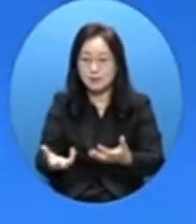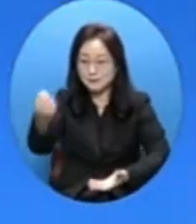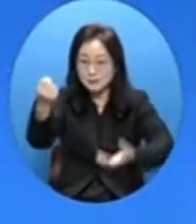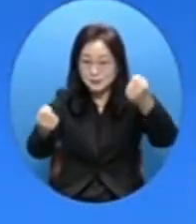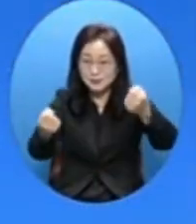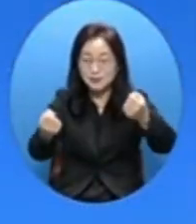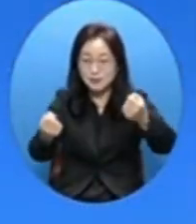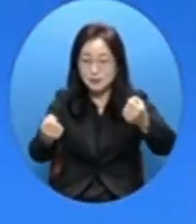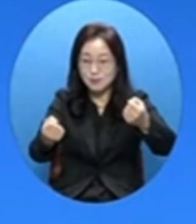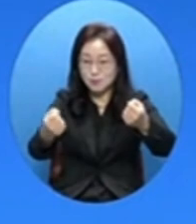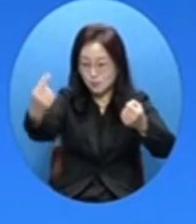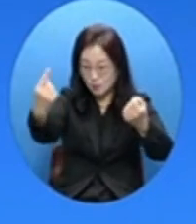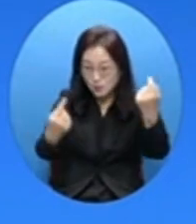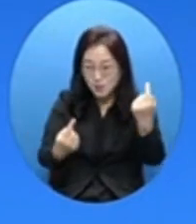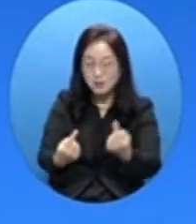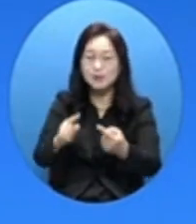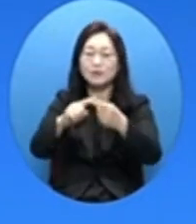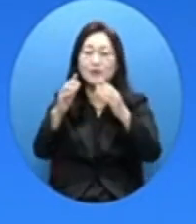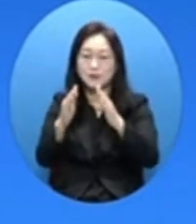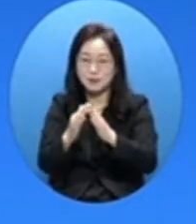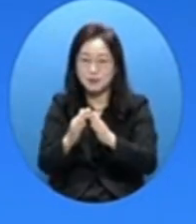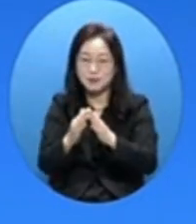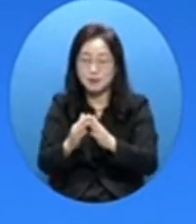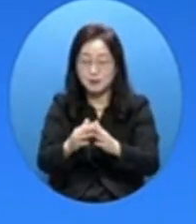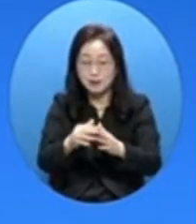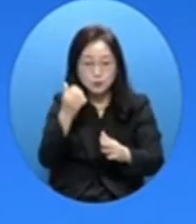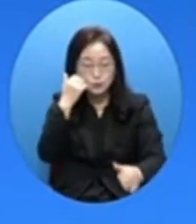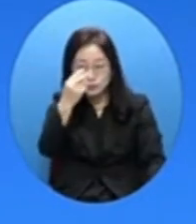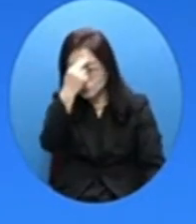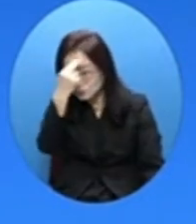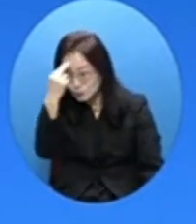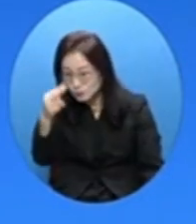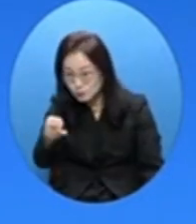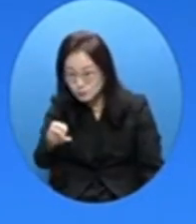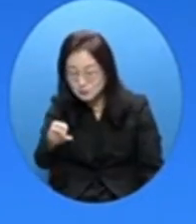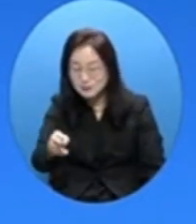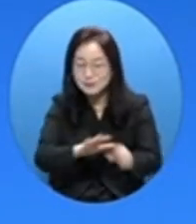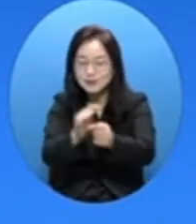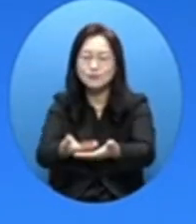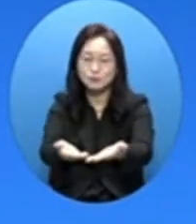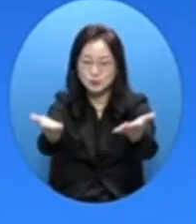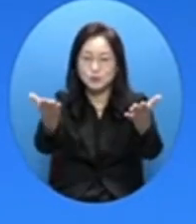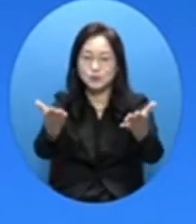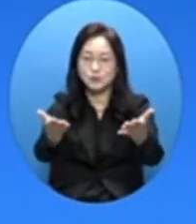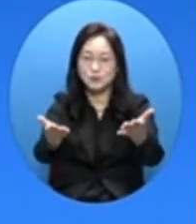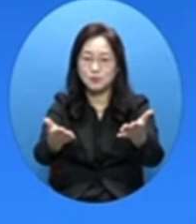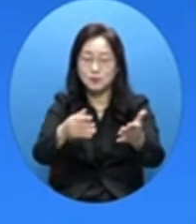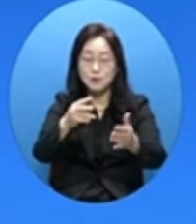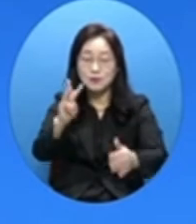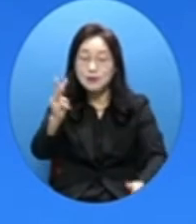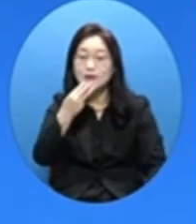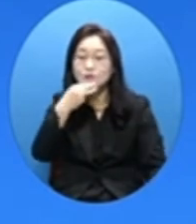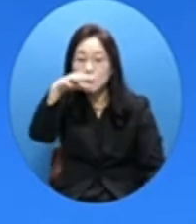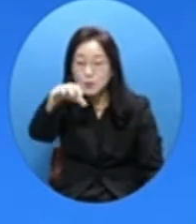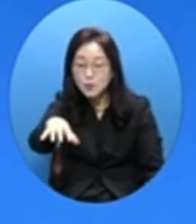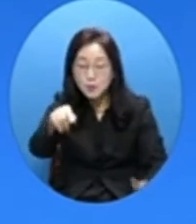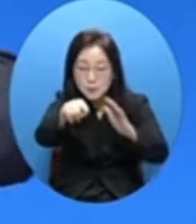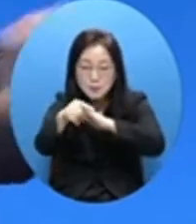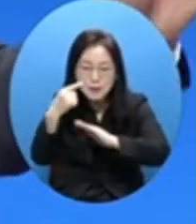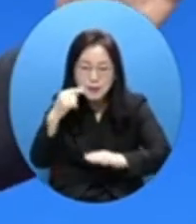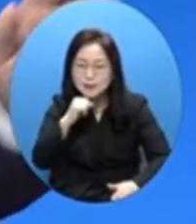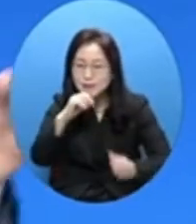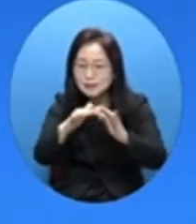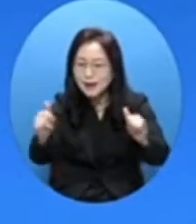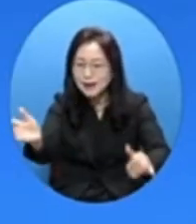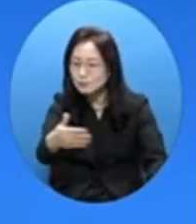갖고 나와서 교회 내 궁핍한 사람들을 사랑으로 섬겼습니다. 그래서 예루살렘 교회 내는 가난한 사람이 한